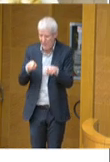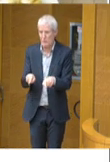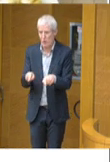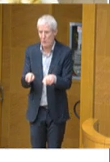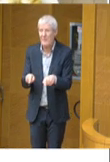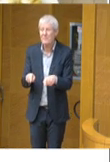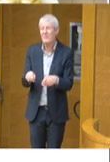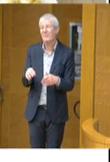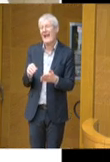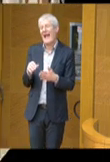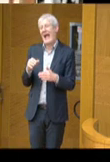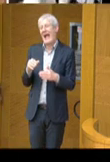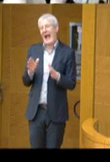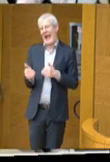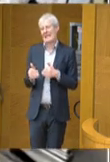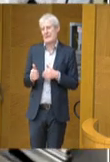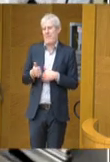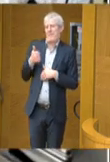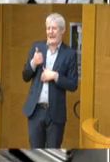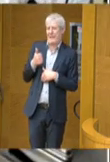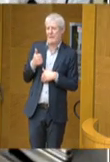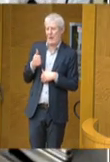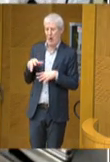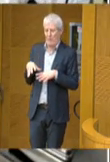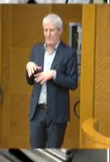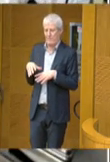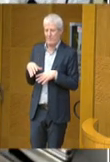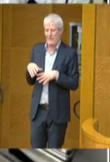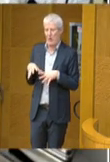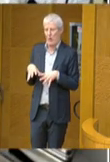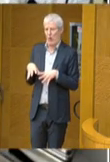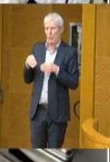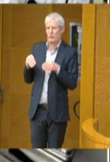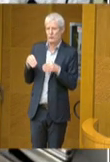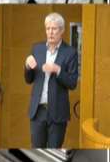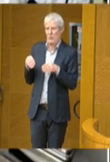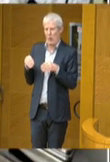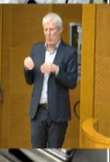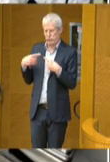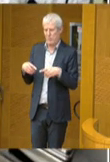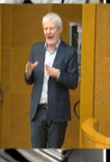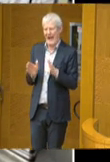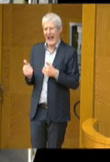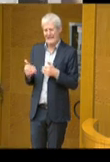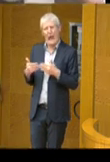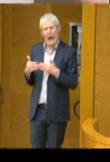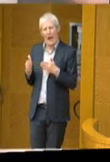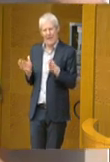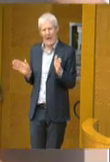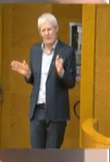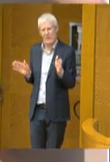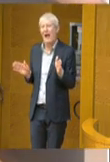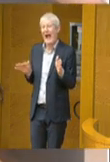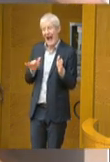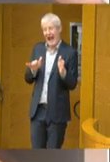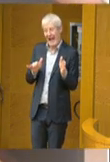Solitamente nelle classi prime vengono attivate le articolazioni di classi aperte, ovvero i ragazzi